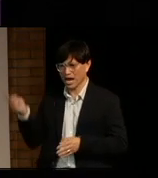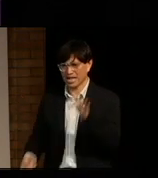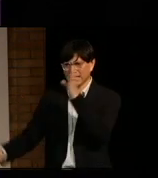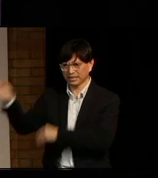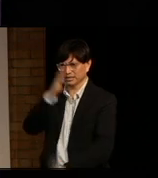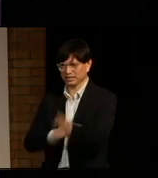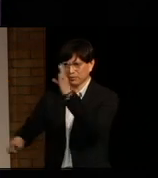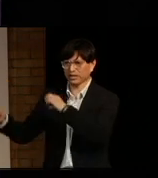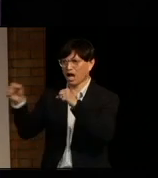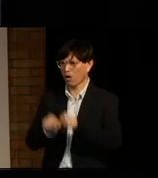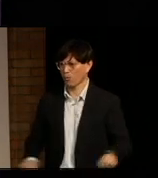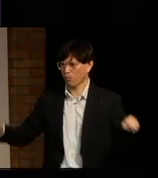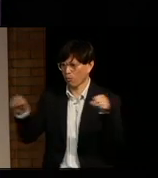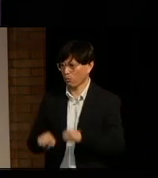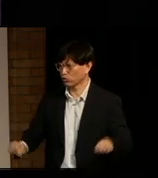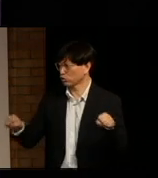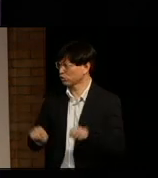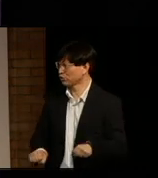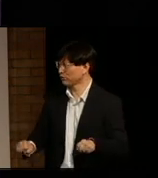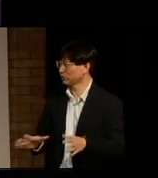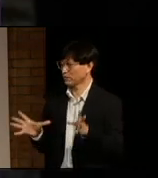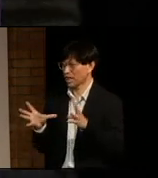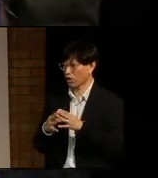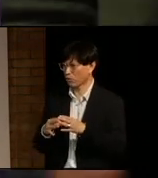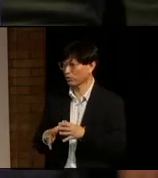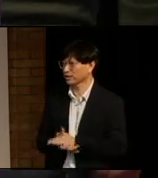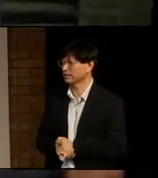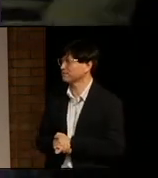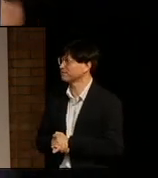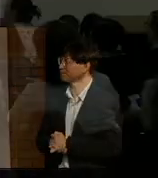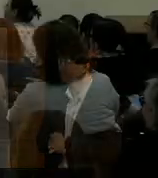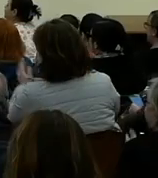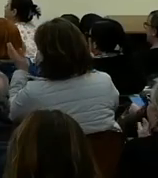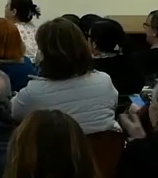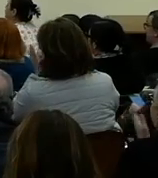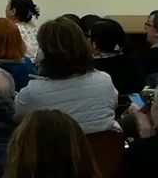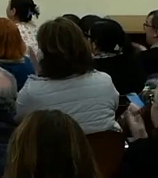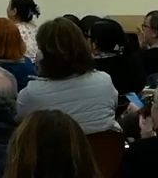fare cista questo è